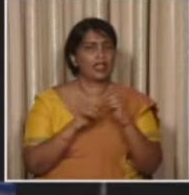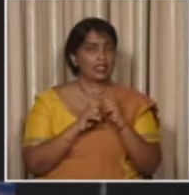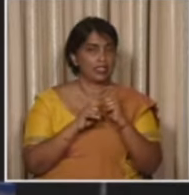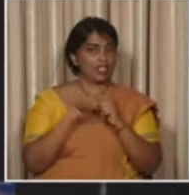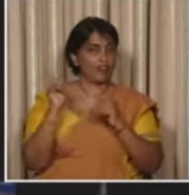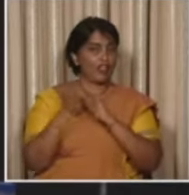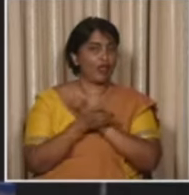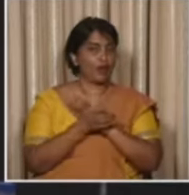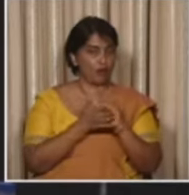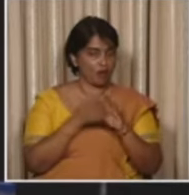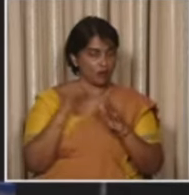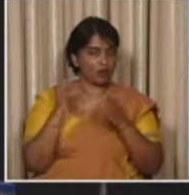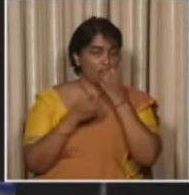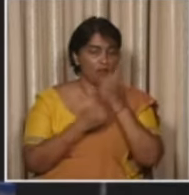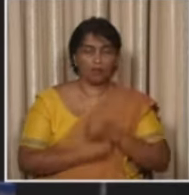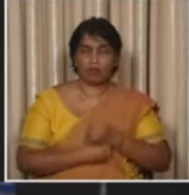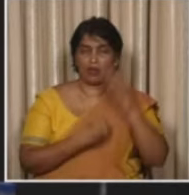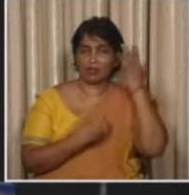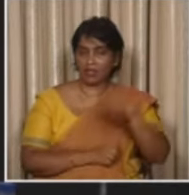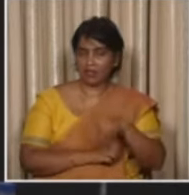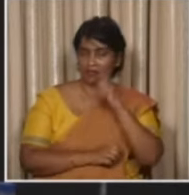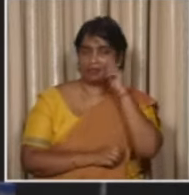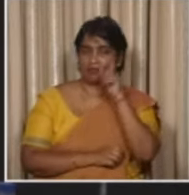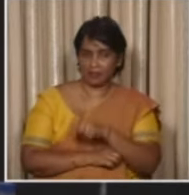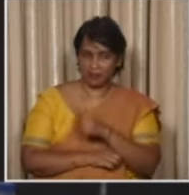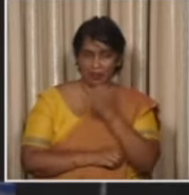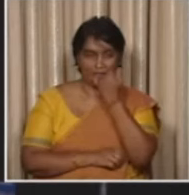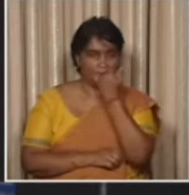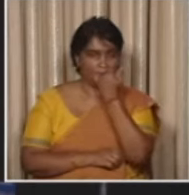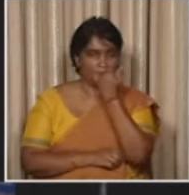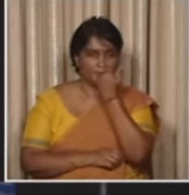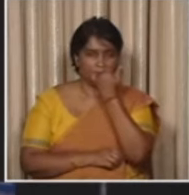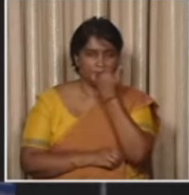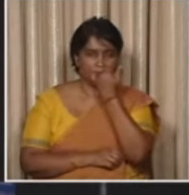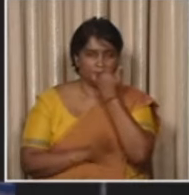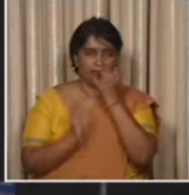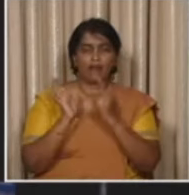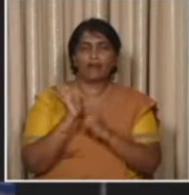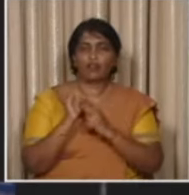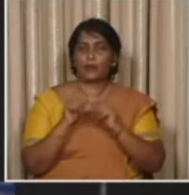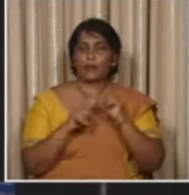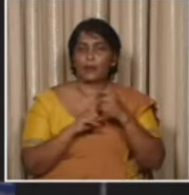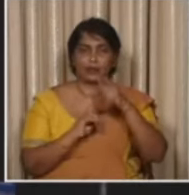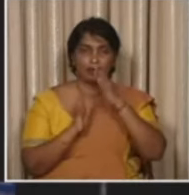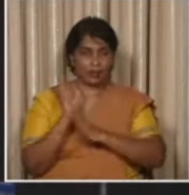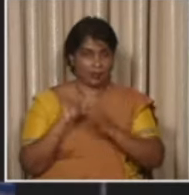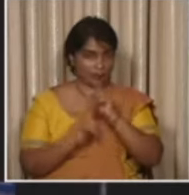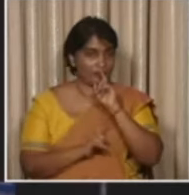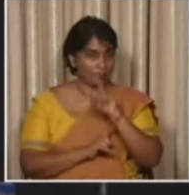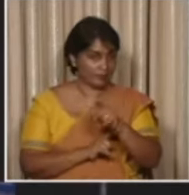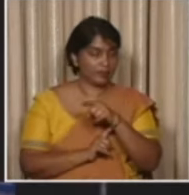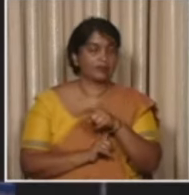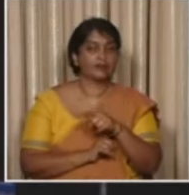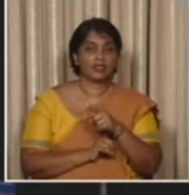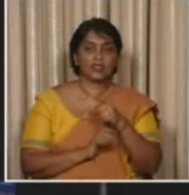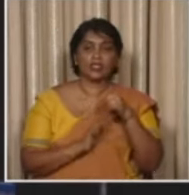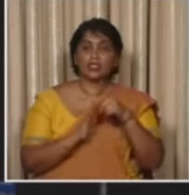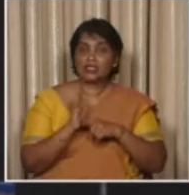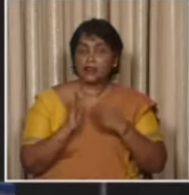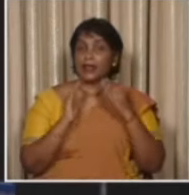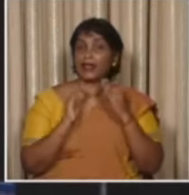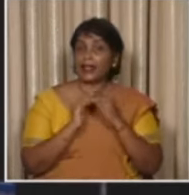හෝටලේ බෝම්බේ පුපුරව ගත්තේ. මට පෙර කතා කරපු නිරෝෂන් පෙර මන්තුමා කියපු ආකාරයට ජමීල්ගේ